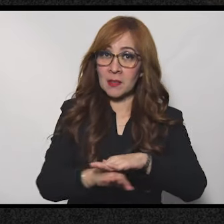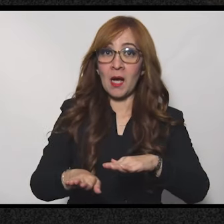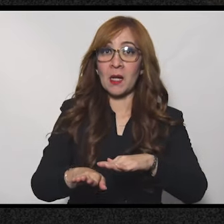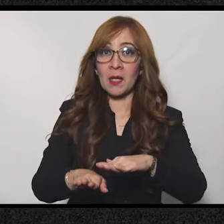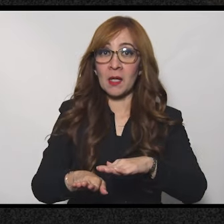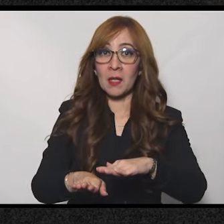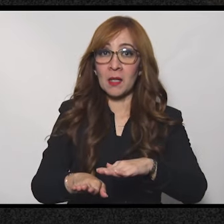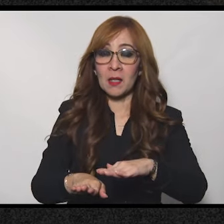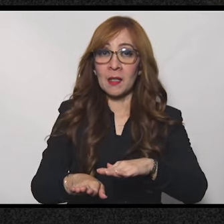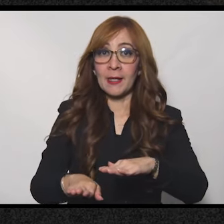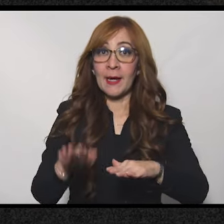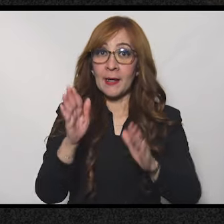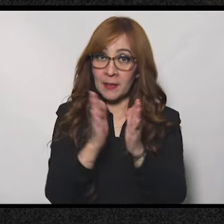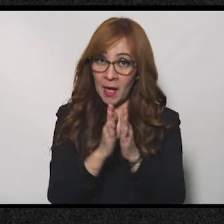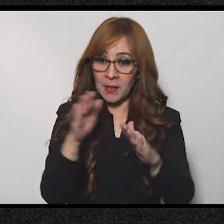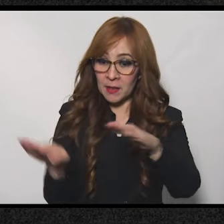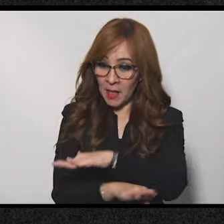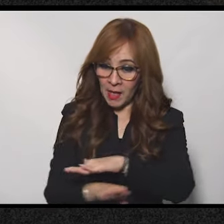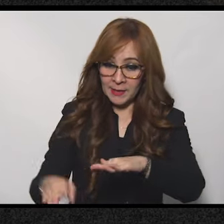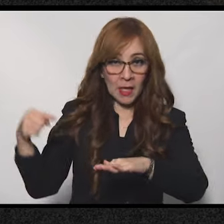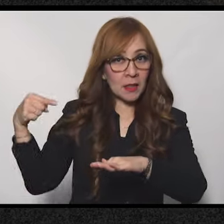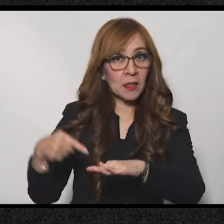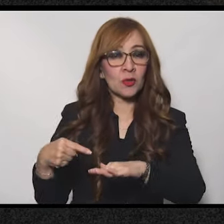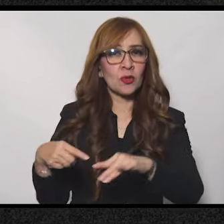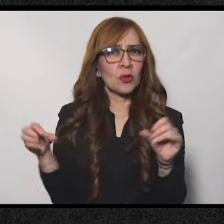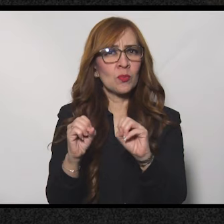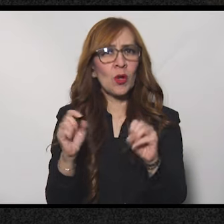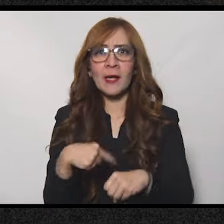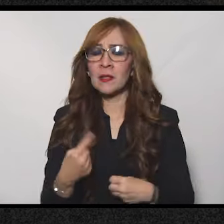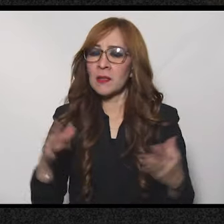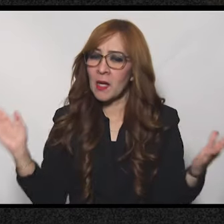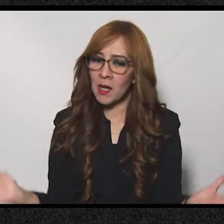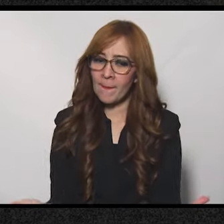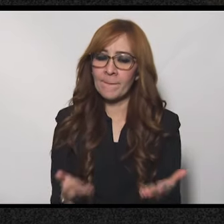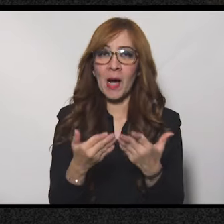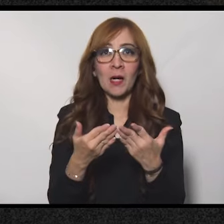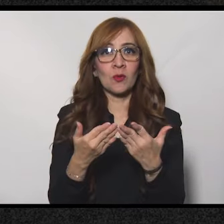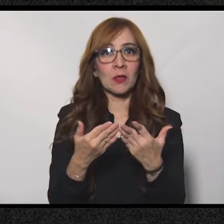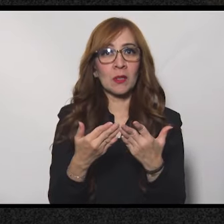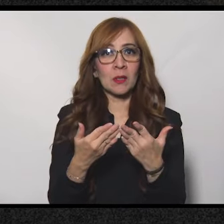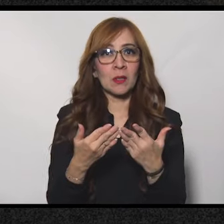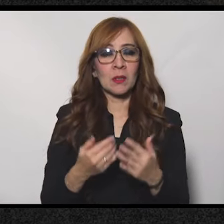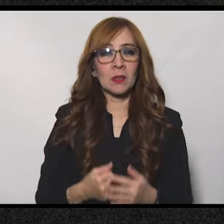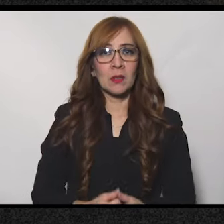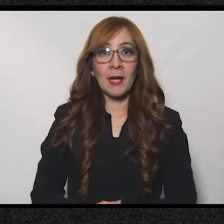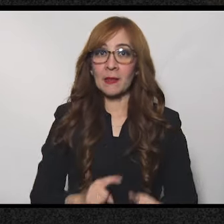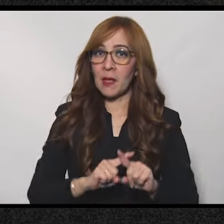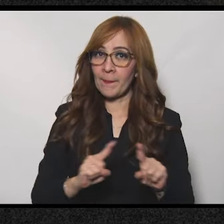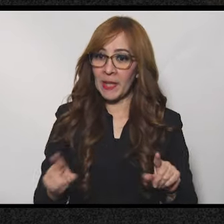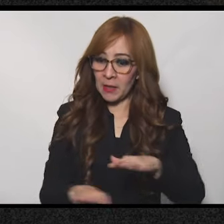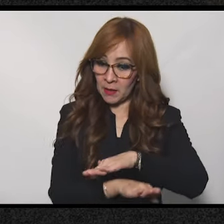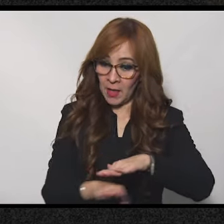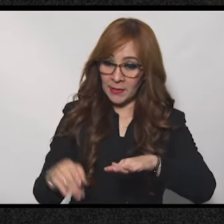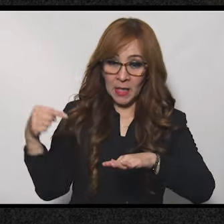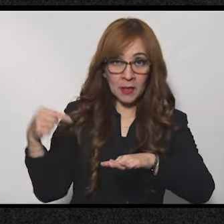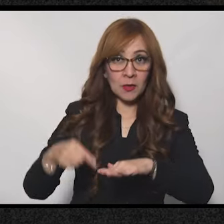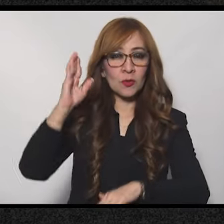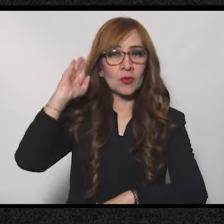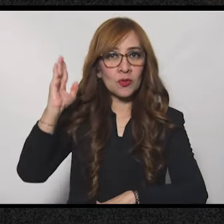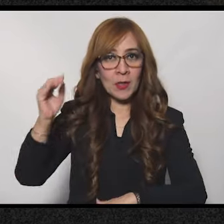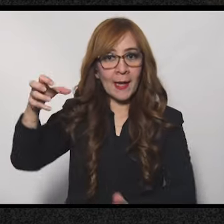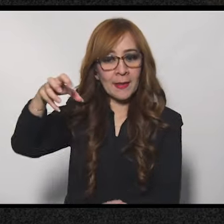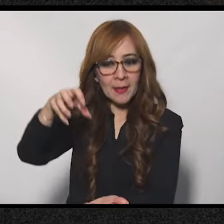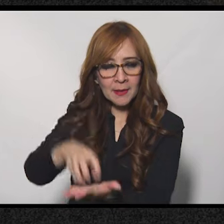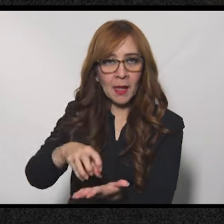dasar. Dan dasar itu bukan kita yang bangun loh, Bapak Ibu Saudara sekalian. Tapi dasar itu udah